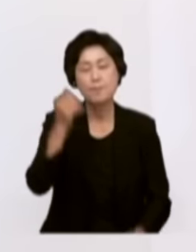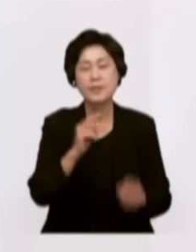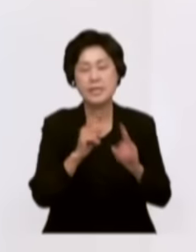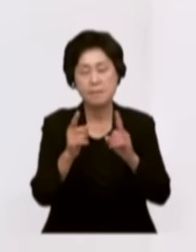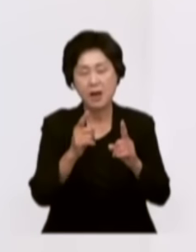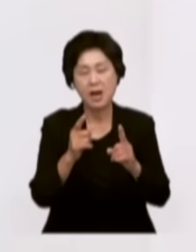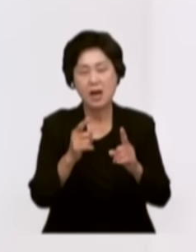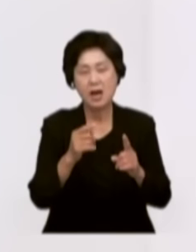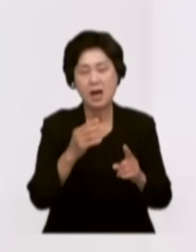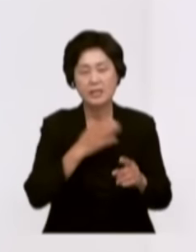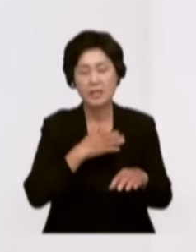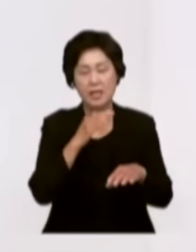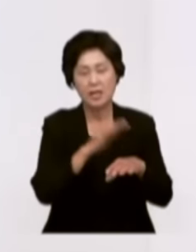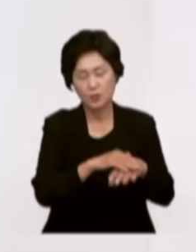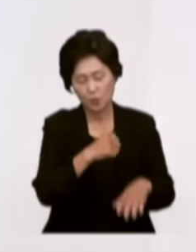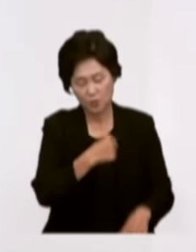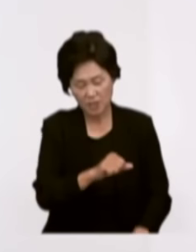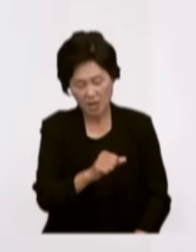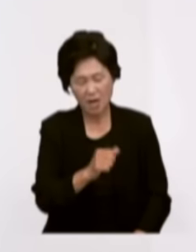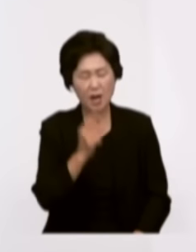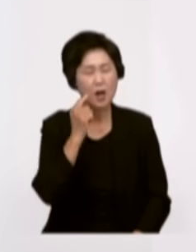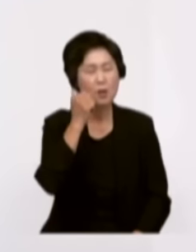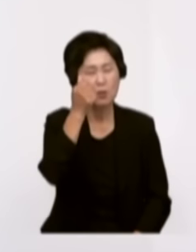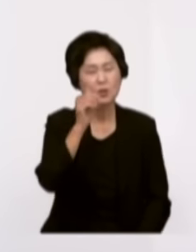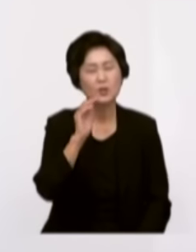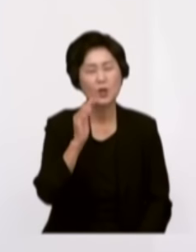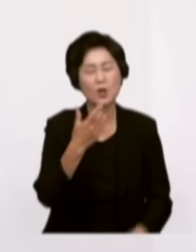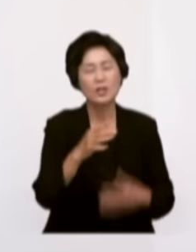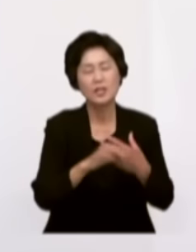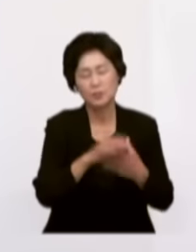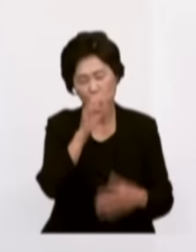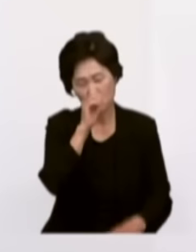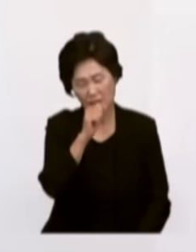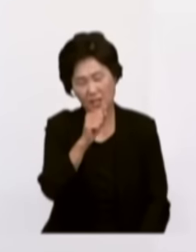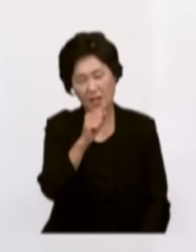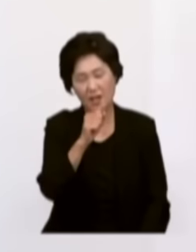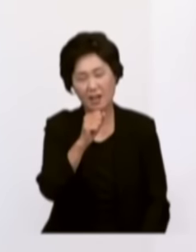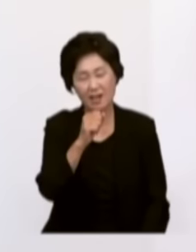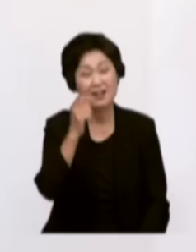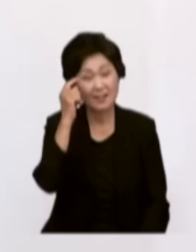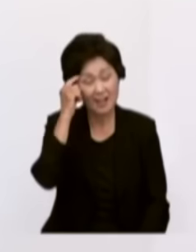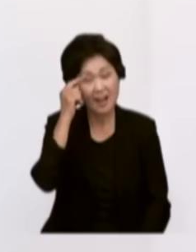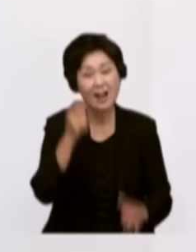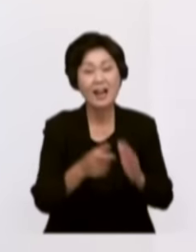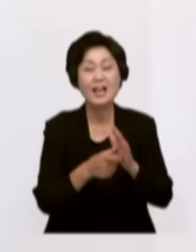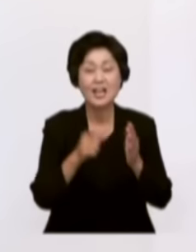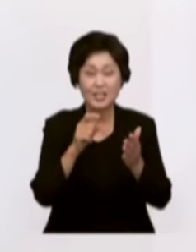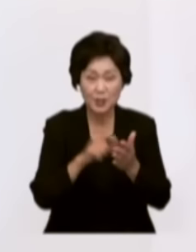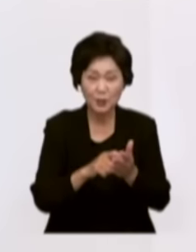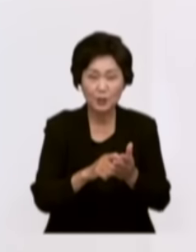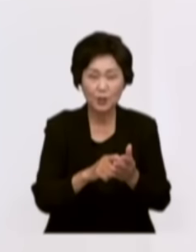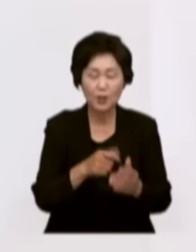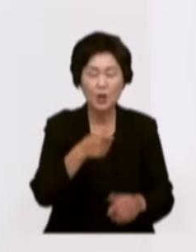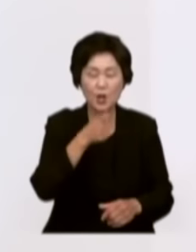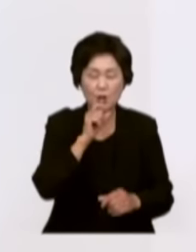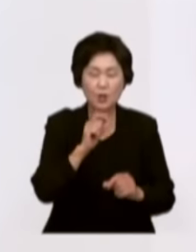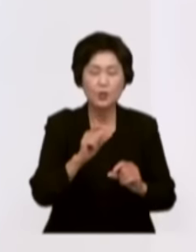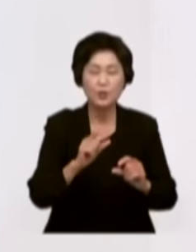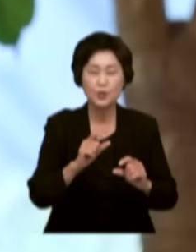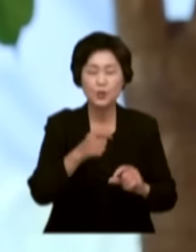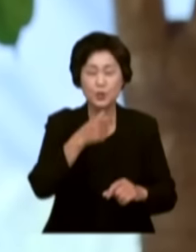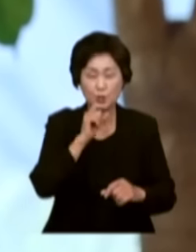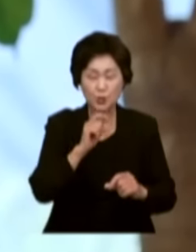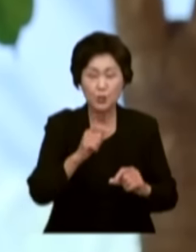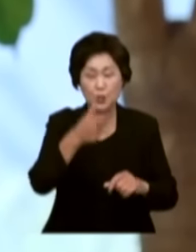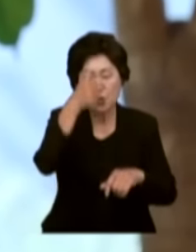좋겠다라고 할 정도로 늘 그냥 할머니 손에 이끌려서 이제 새벽 기도를 시작으로 뭐 예. 주일 예배, 뭐 수요 예배, 금요 철야 예배,